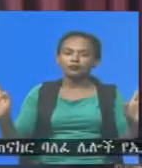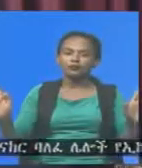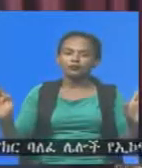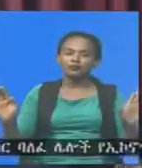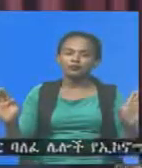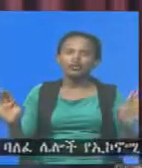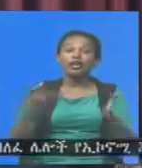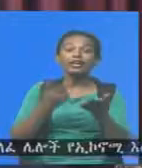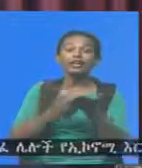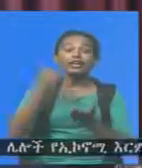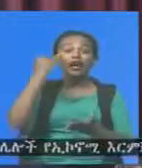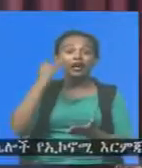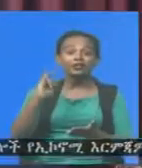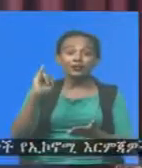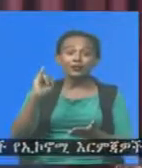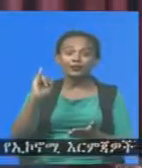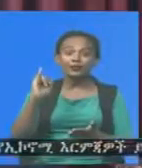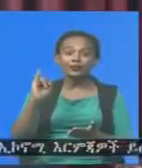ይሄ ሐሳብ